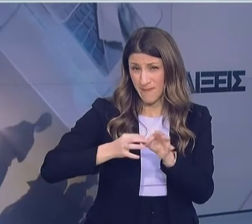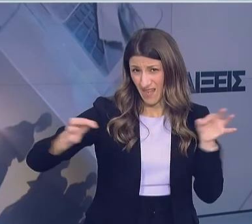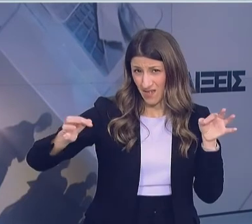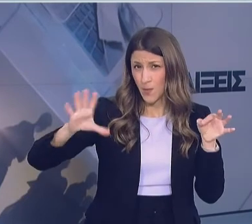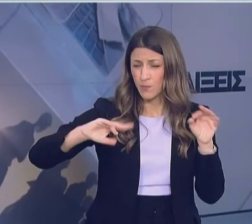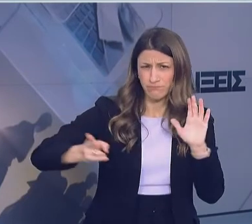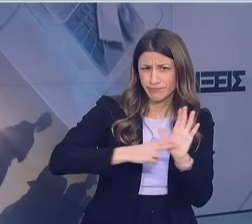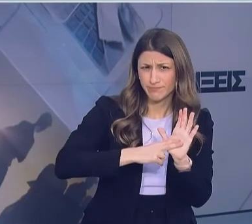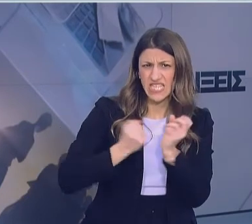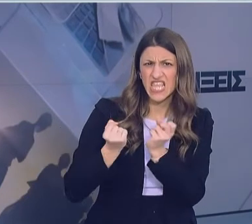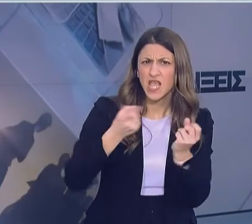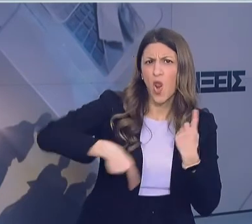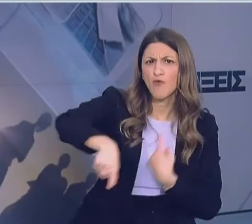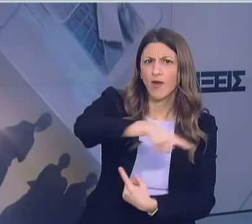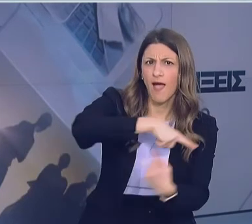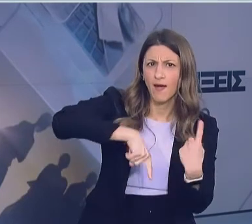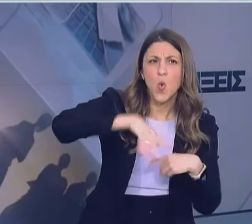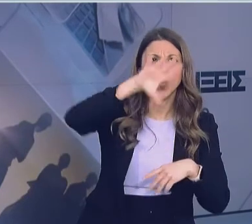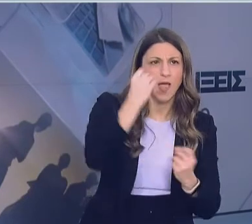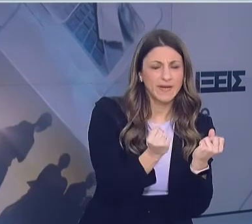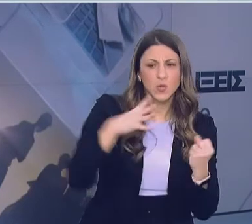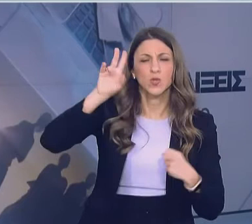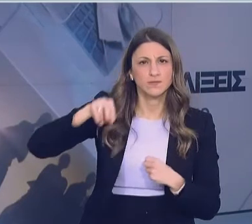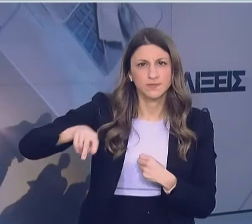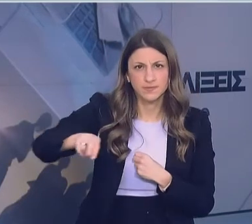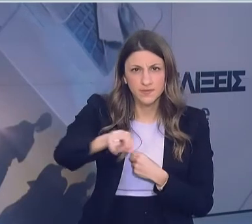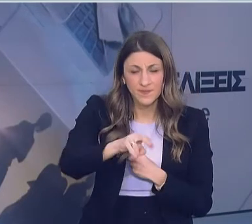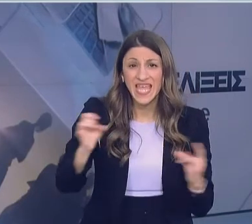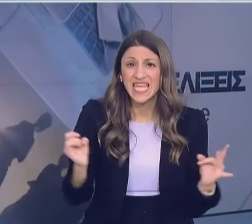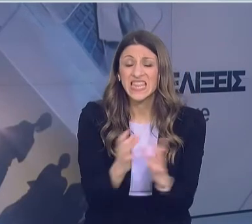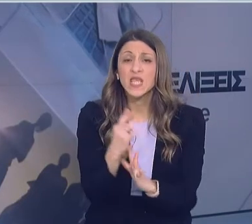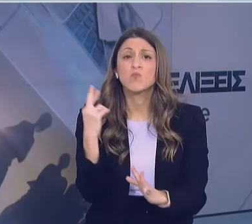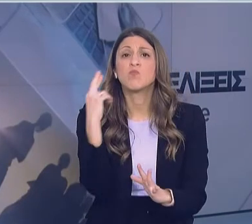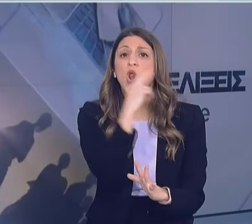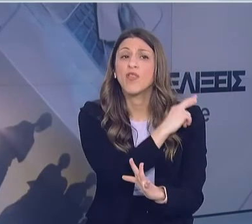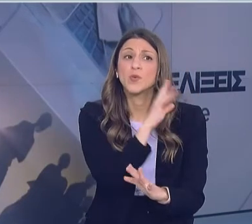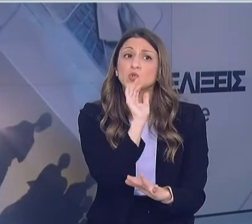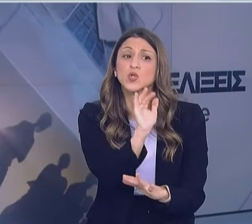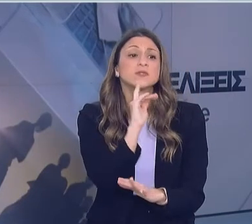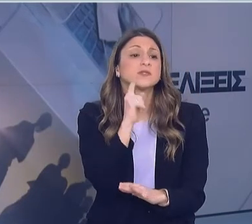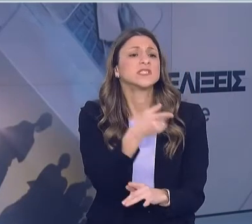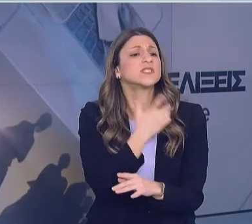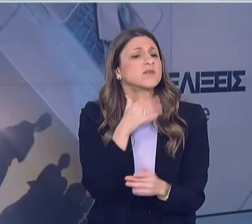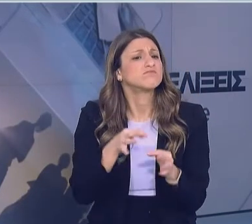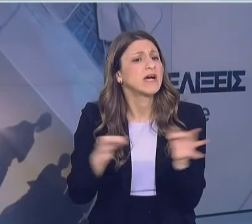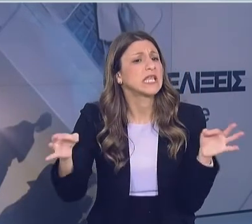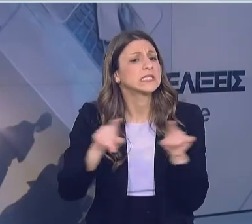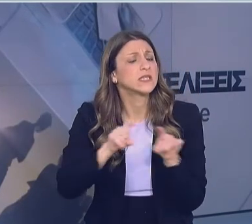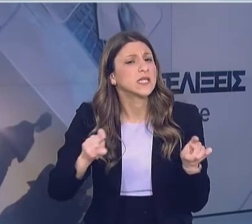Στην περίπτωση που ο Πρωθυπουργός ζητήσει τη γνώμη σας για το ποιο θα πρέπει να είναι το επόμενο βήμα από το lockdown, τι θα τον